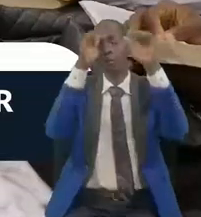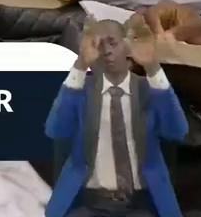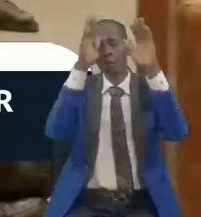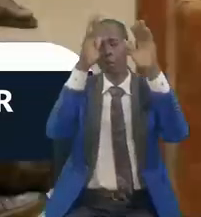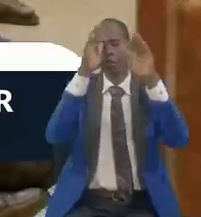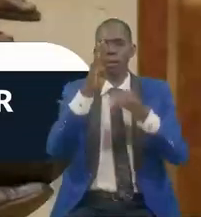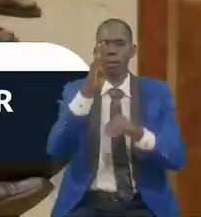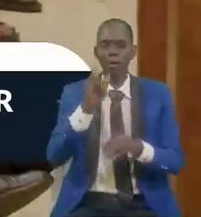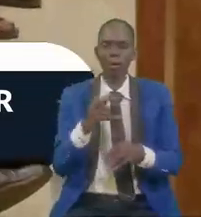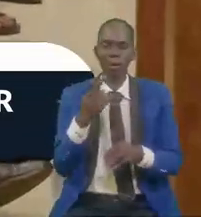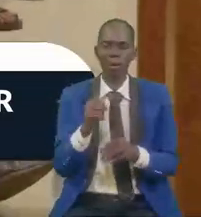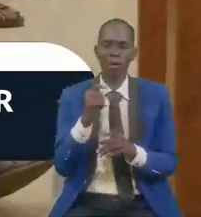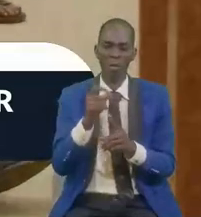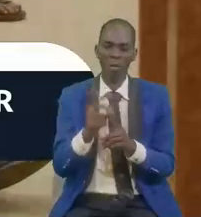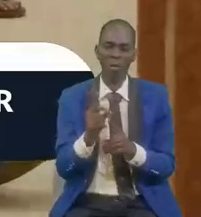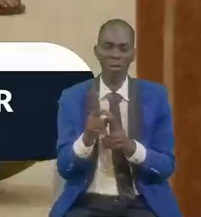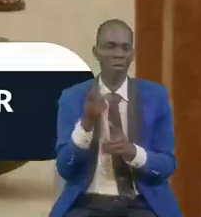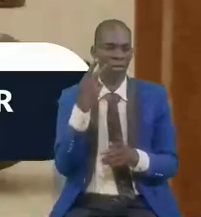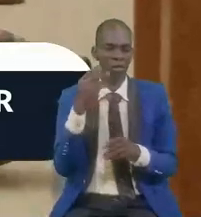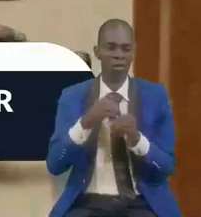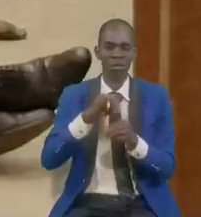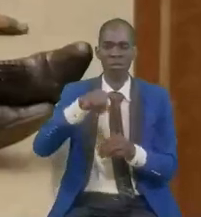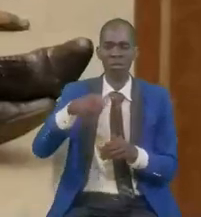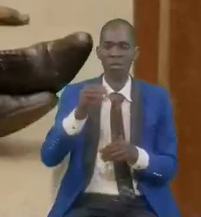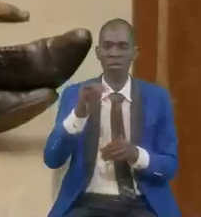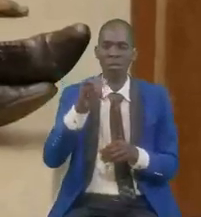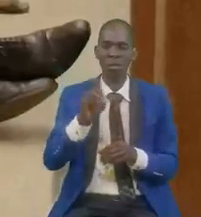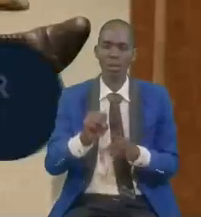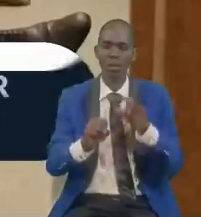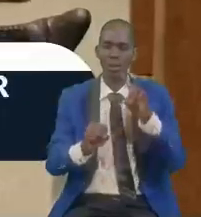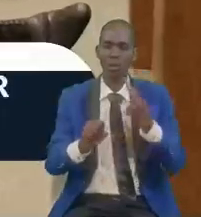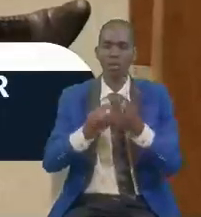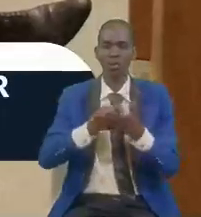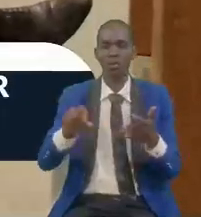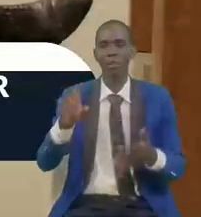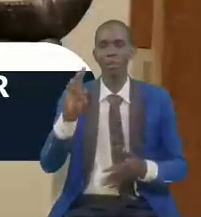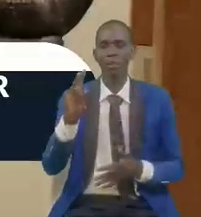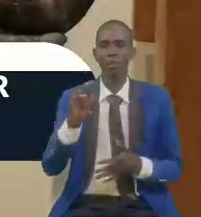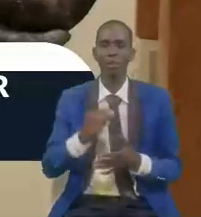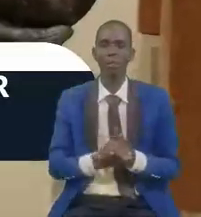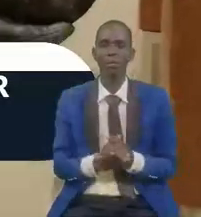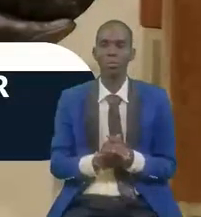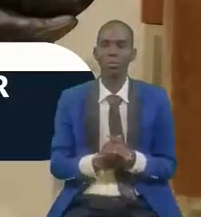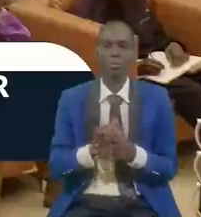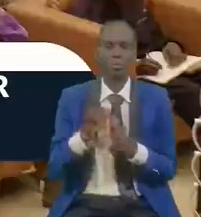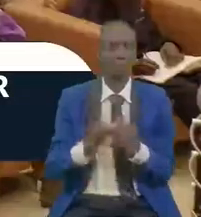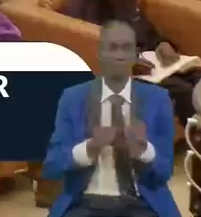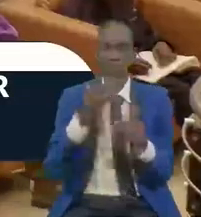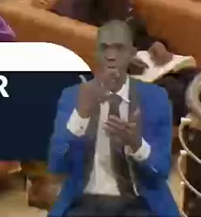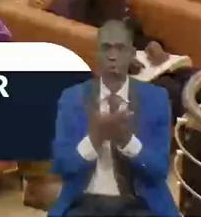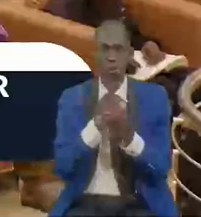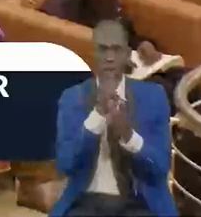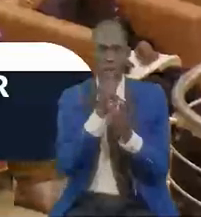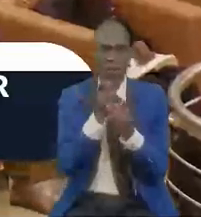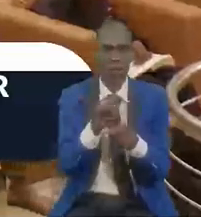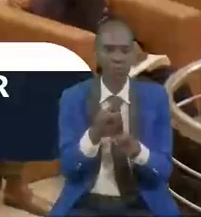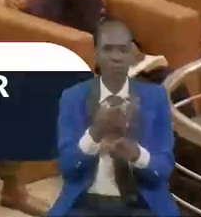par la parole. Nous allons à Jacques. Jacques 1, 17. Toute